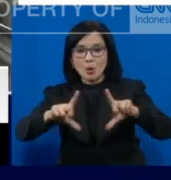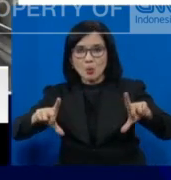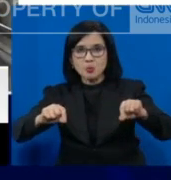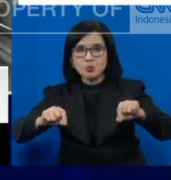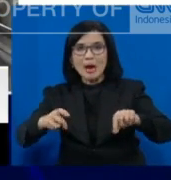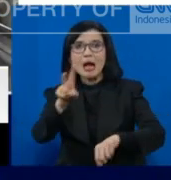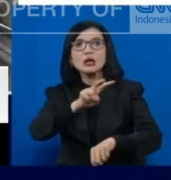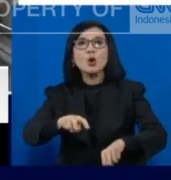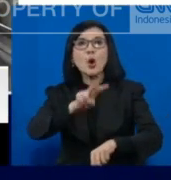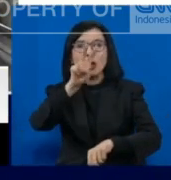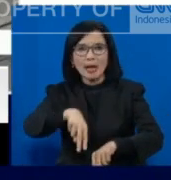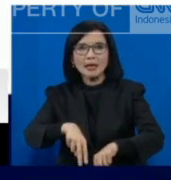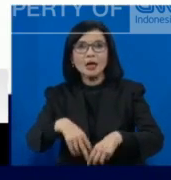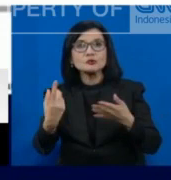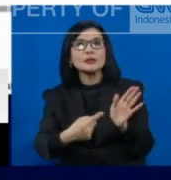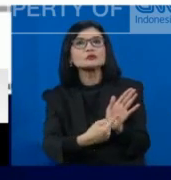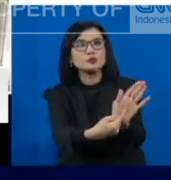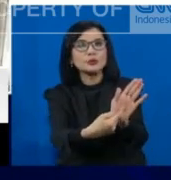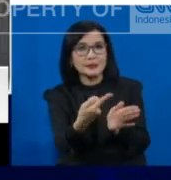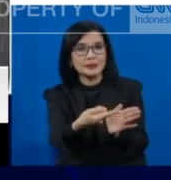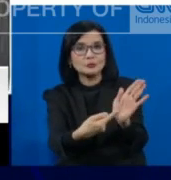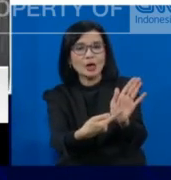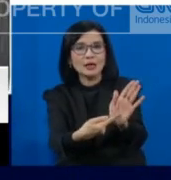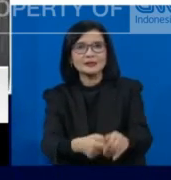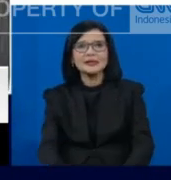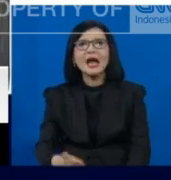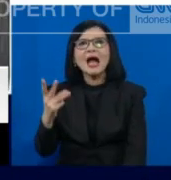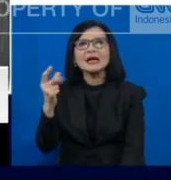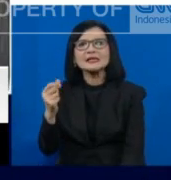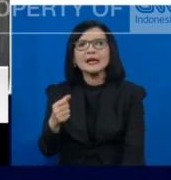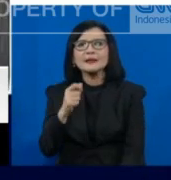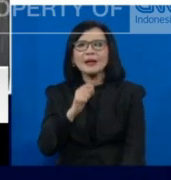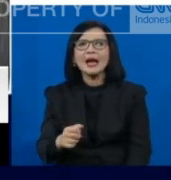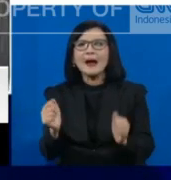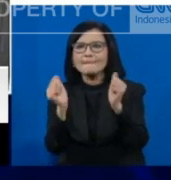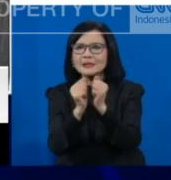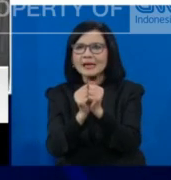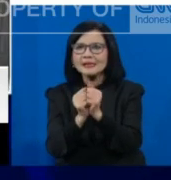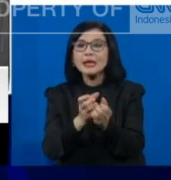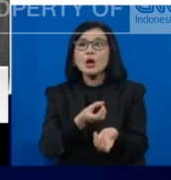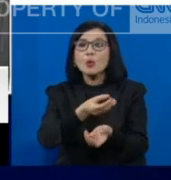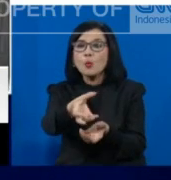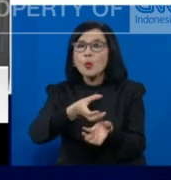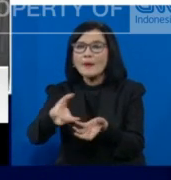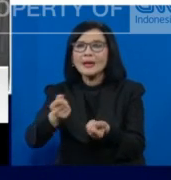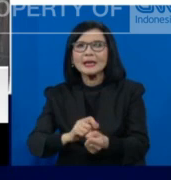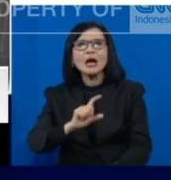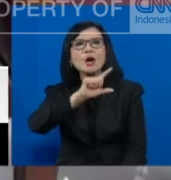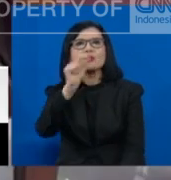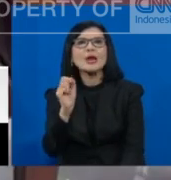dolar itu bahkan telah diperlihatkan kepadanya menurut Richard shampo berjanji akan membagikan uang tersebut bulan